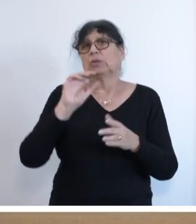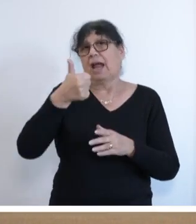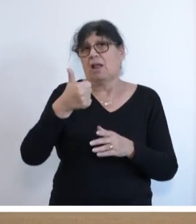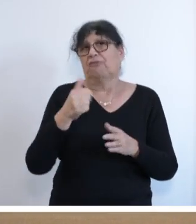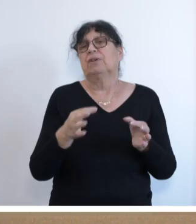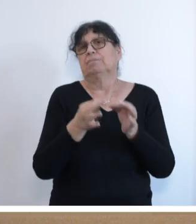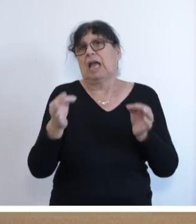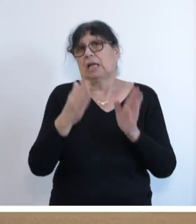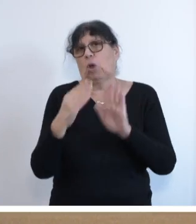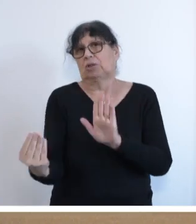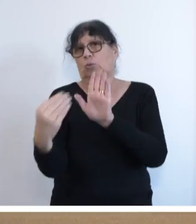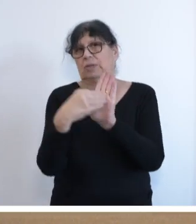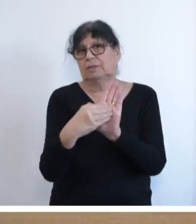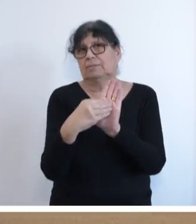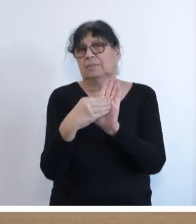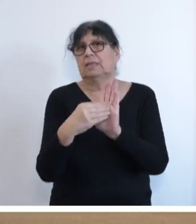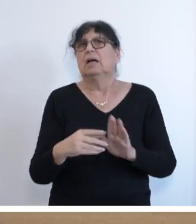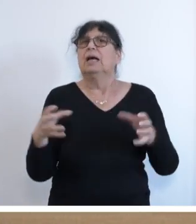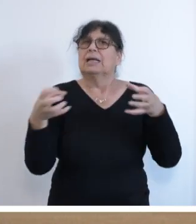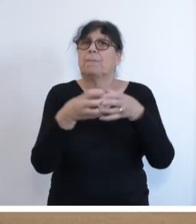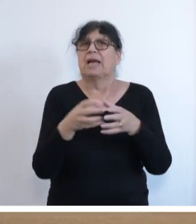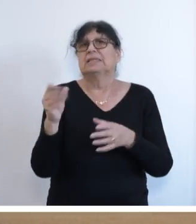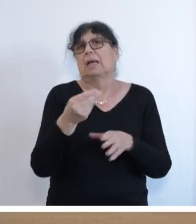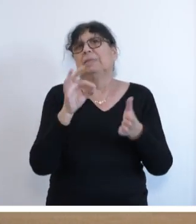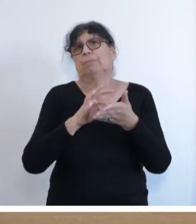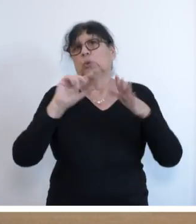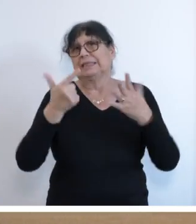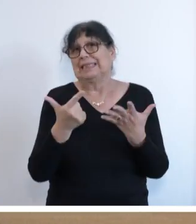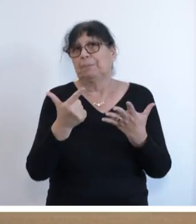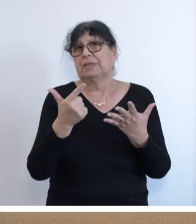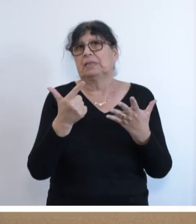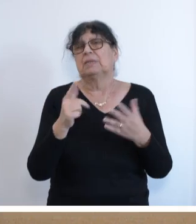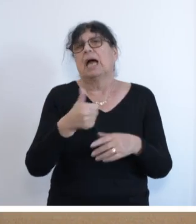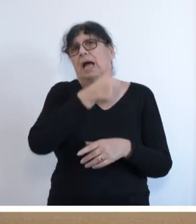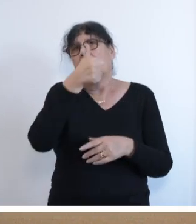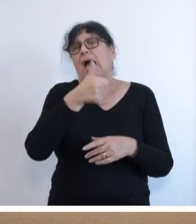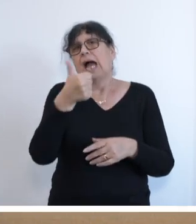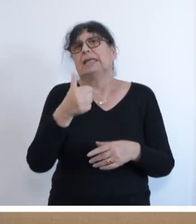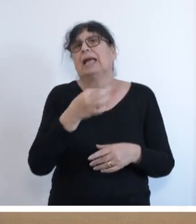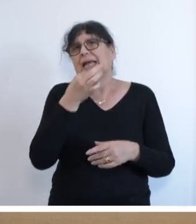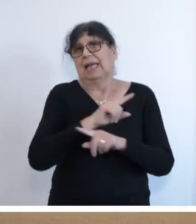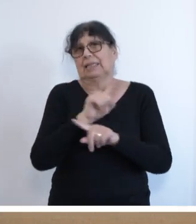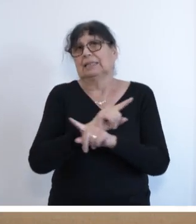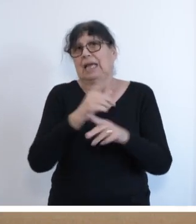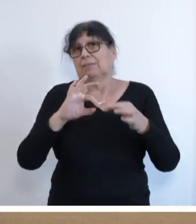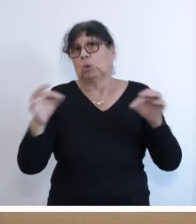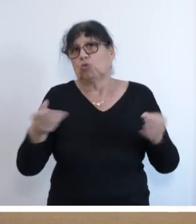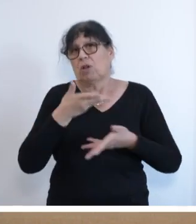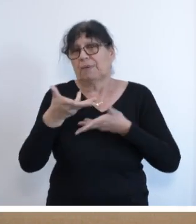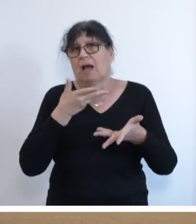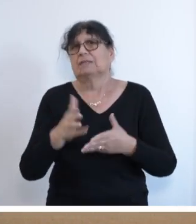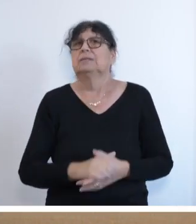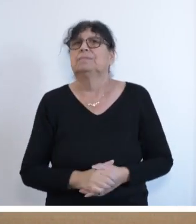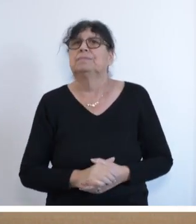in die Tagesordnung aufgenommen ist und gemeinsam mit Punkt 7 in einem ganzen Redezeitmodul beraten wird.